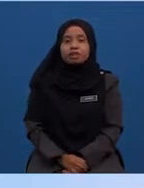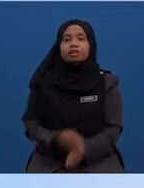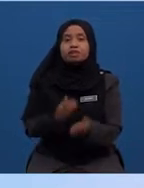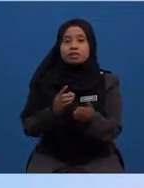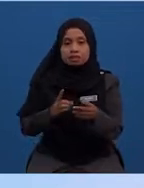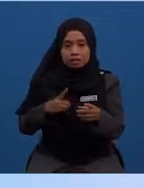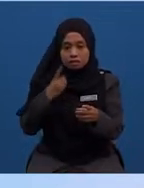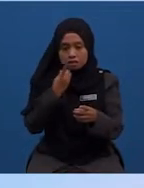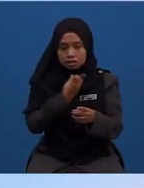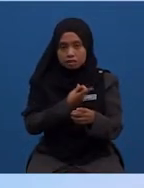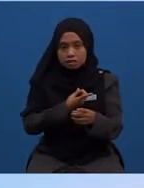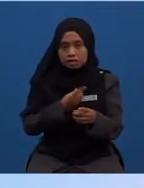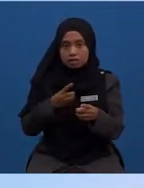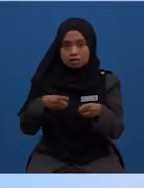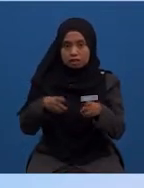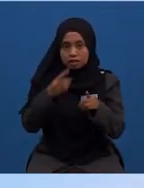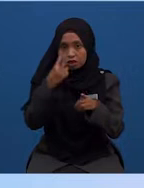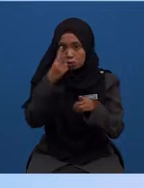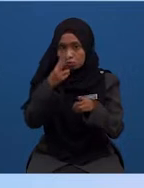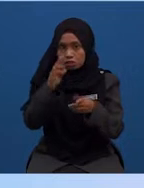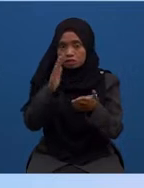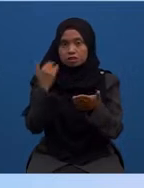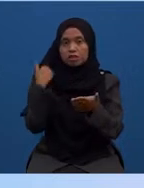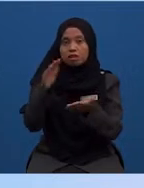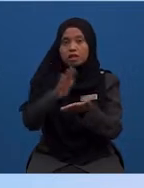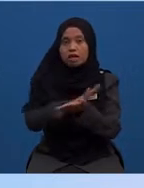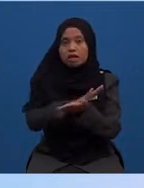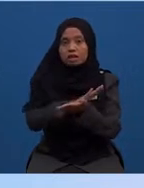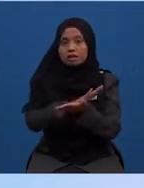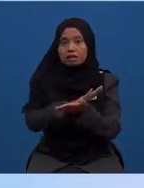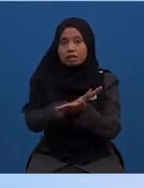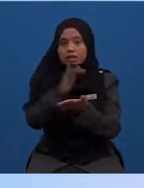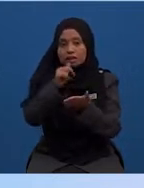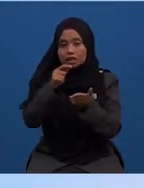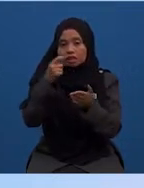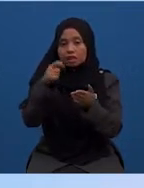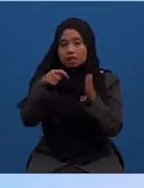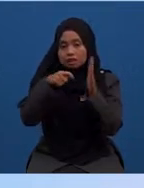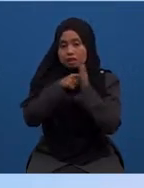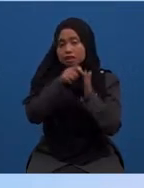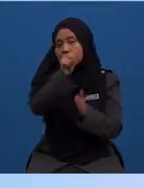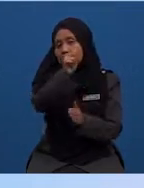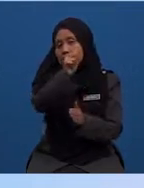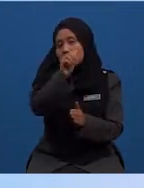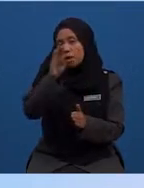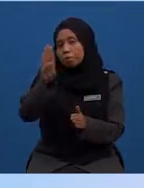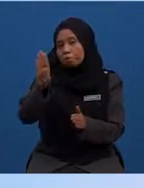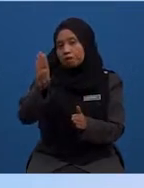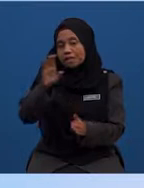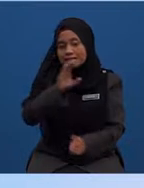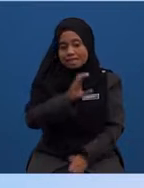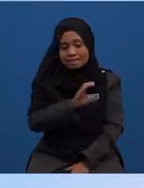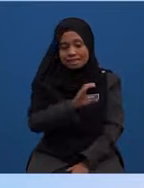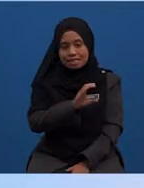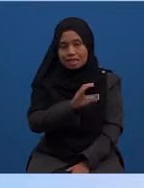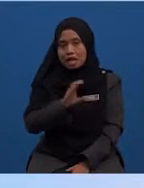Paparan yang sedang kita lihat merupakan kertas petak yang telah ditanda A, B,